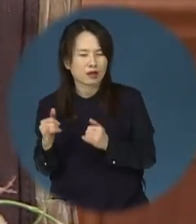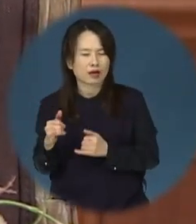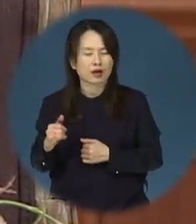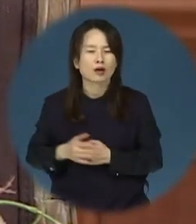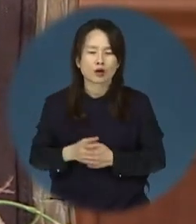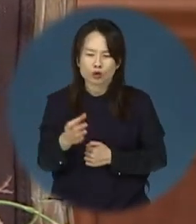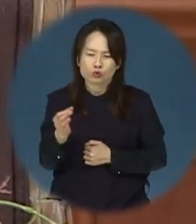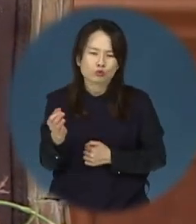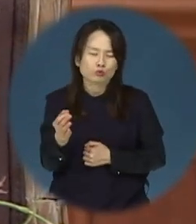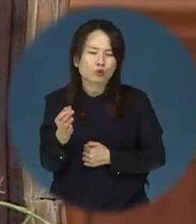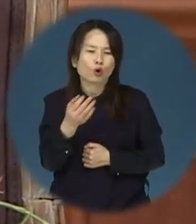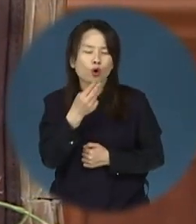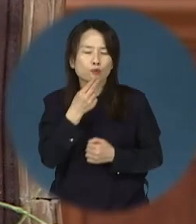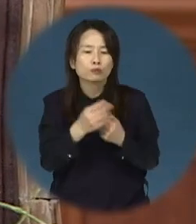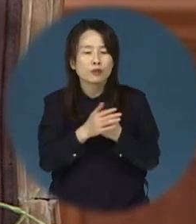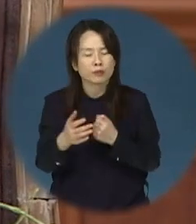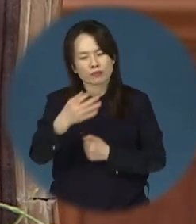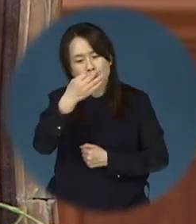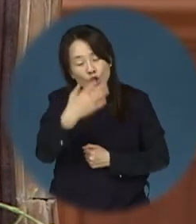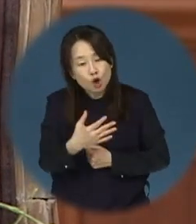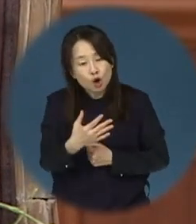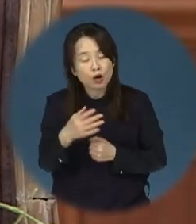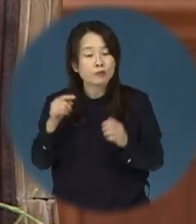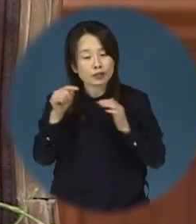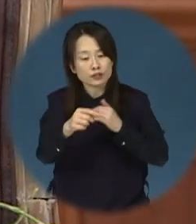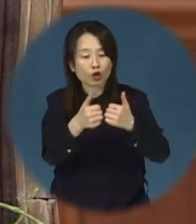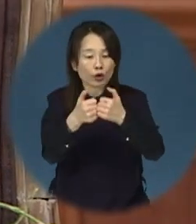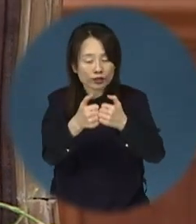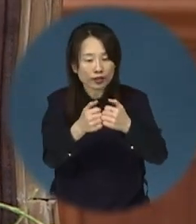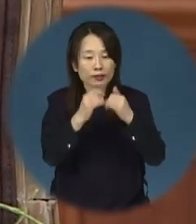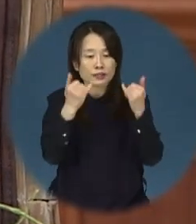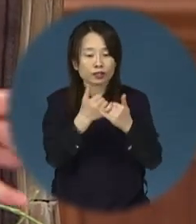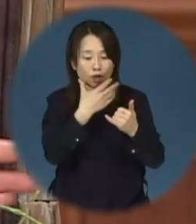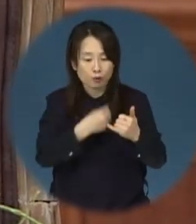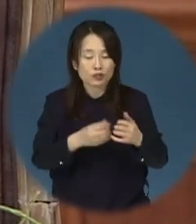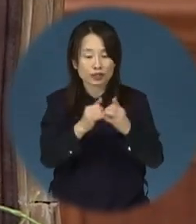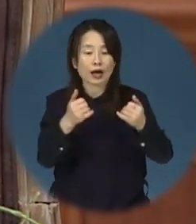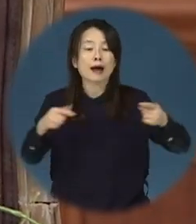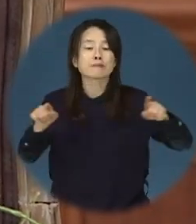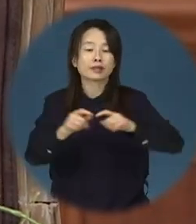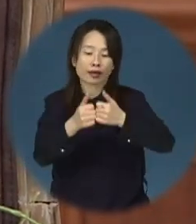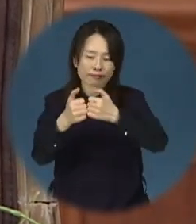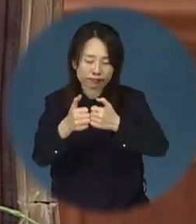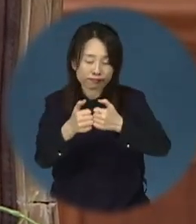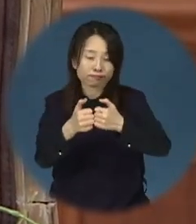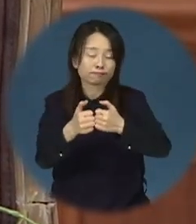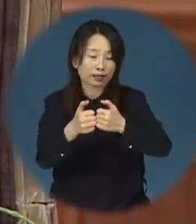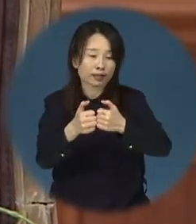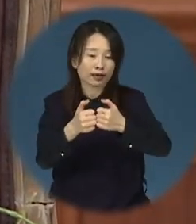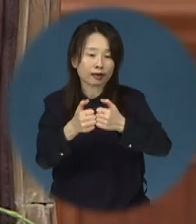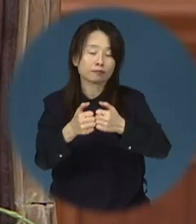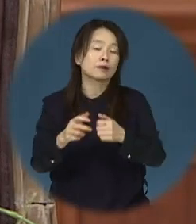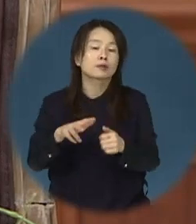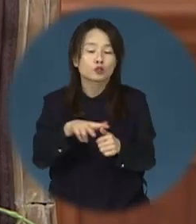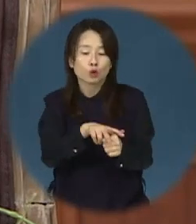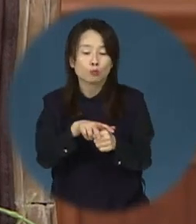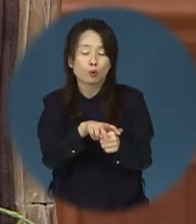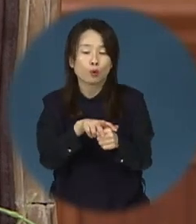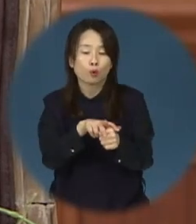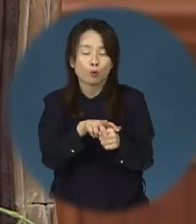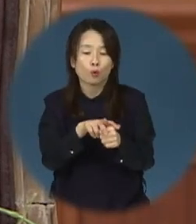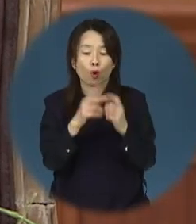없어서 힘들다 그러면 가가지고 상담하고 사회복지사 상담하면 거기 그 데이터베이스에 들어가요. 내가 그 주소지가